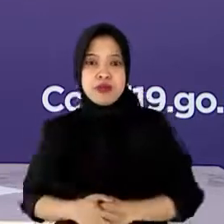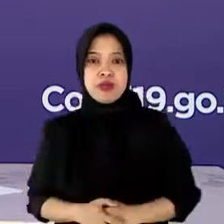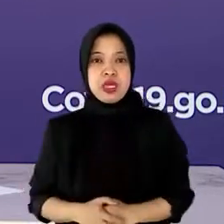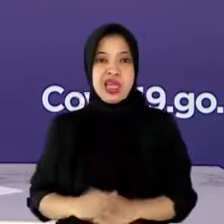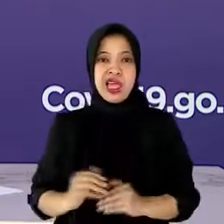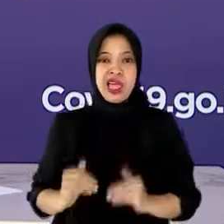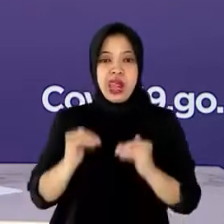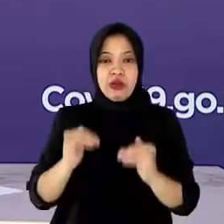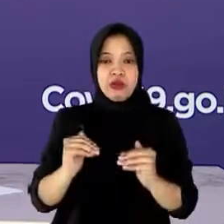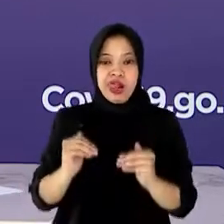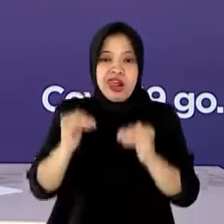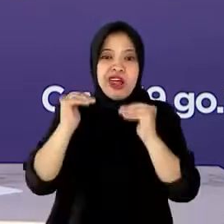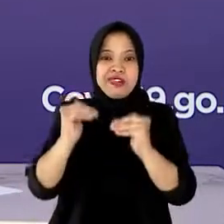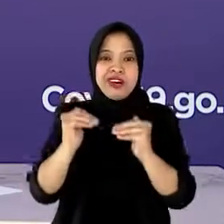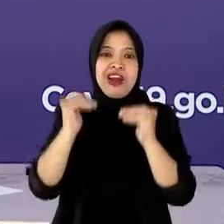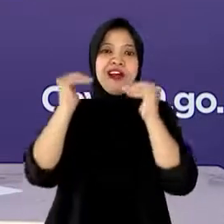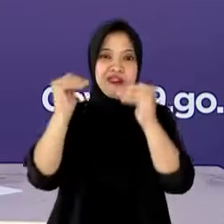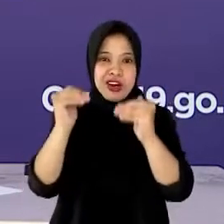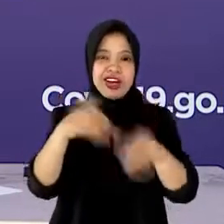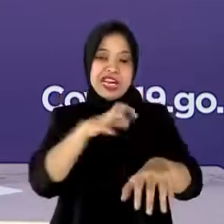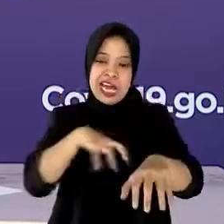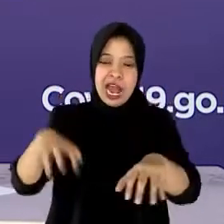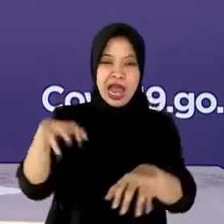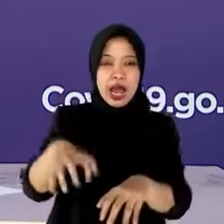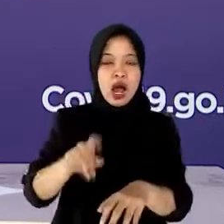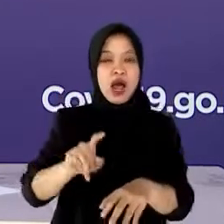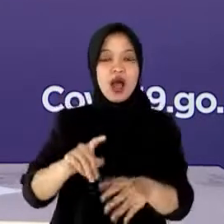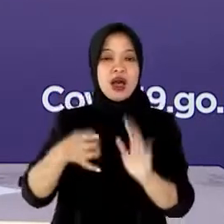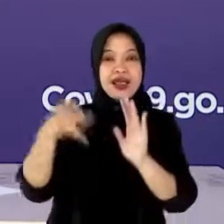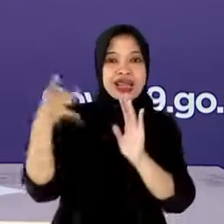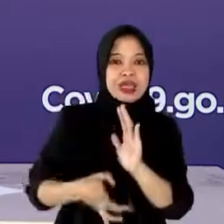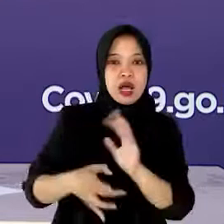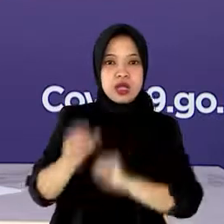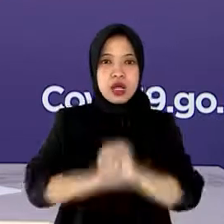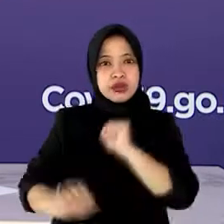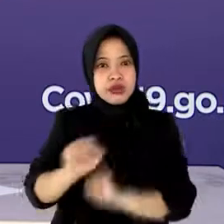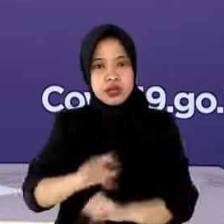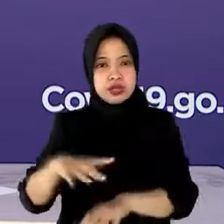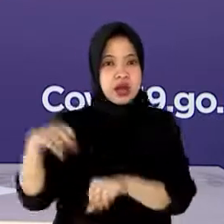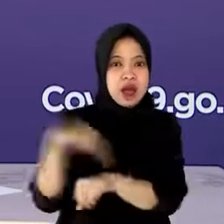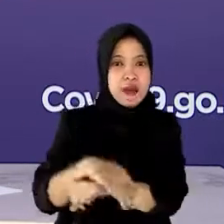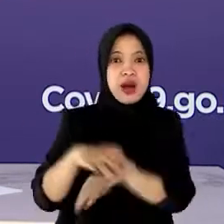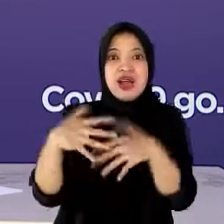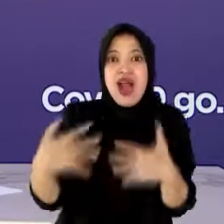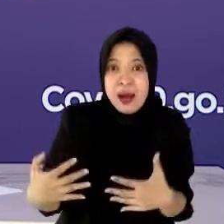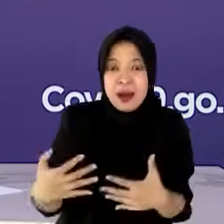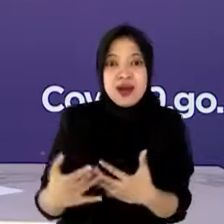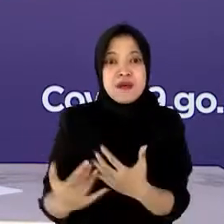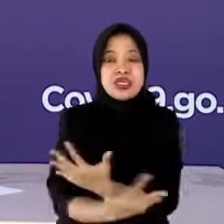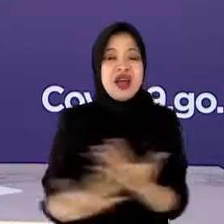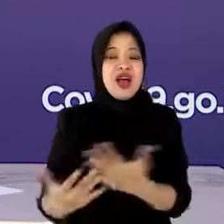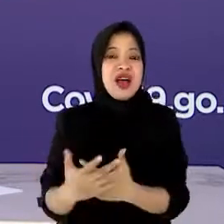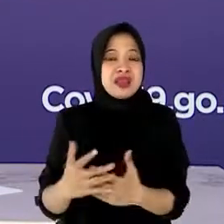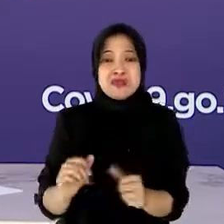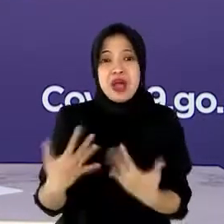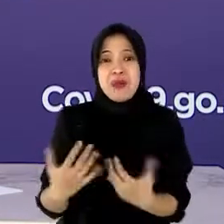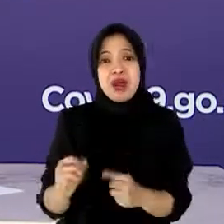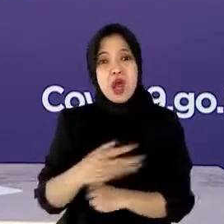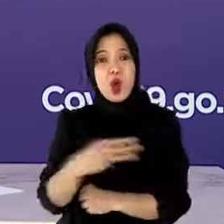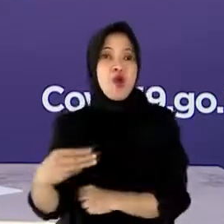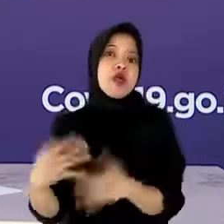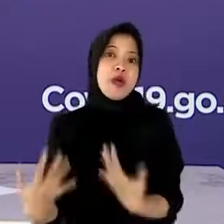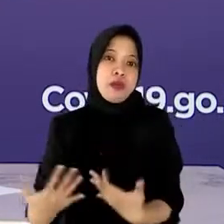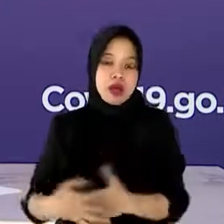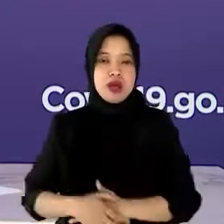naiknya leveling di daerah akan berimplikasi pada pengetatan kegiatan dan membawa dampak pada kehidupan masyarakat di daerah tersebut